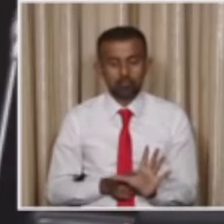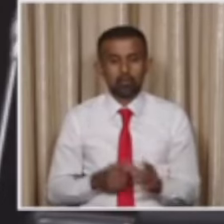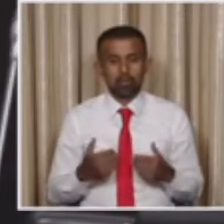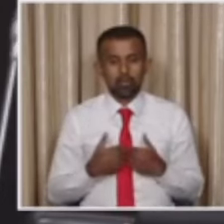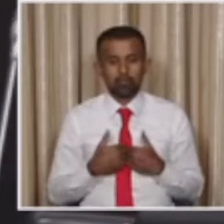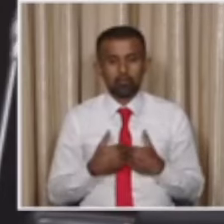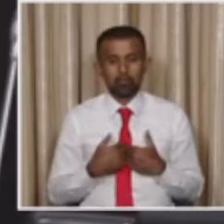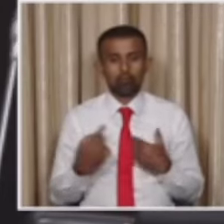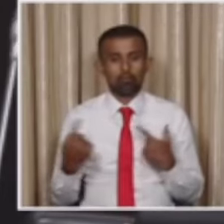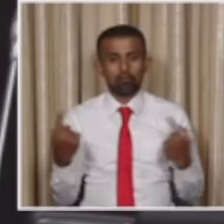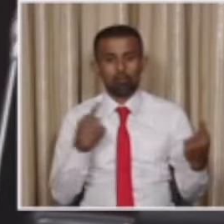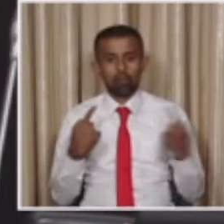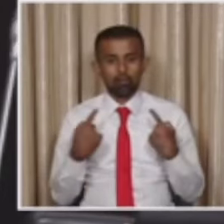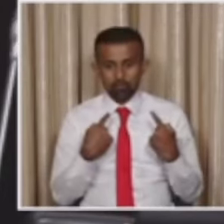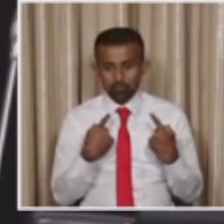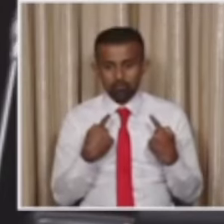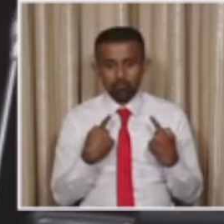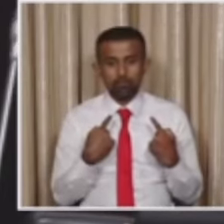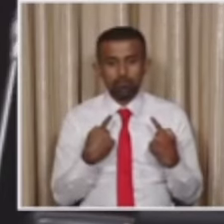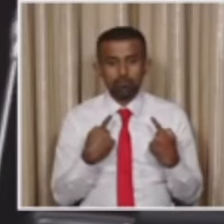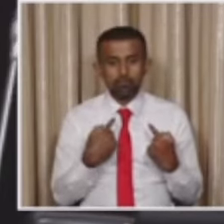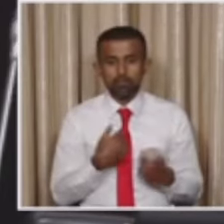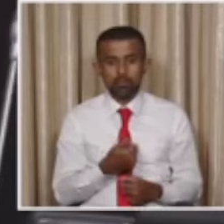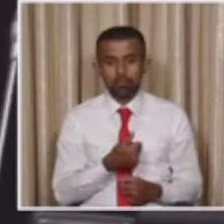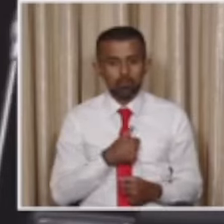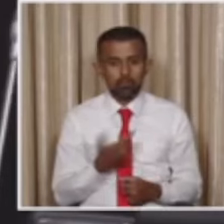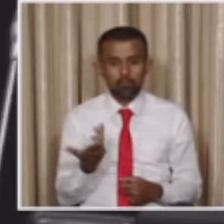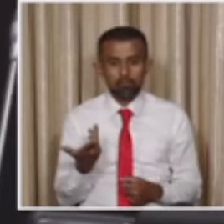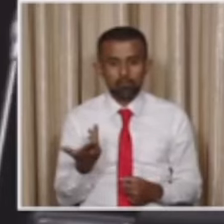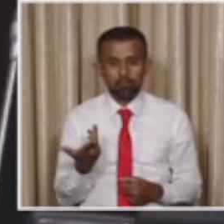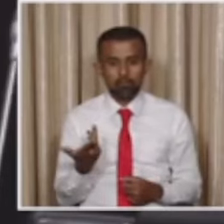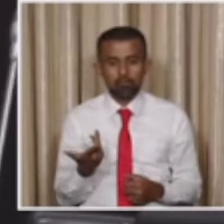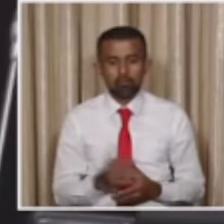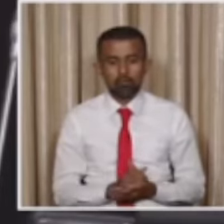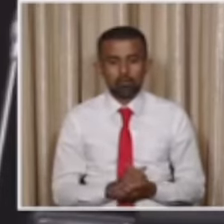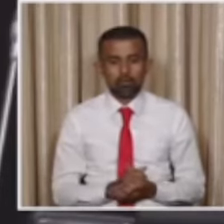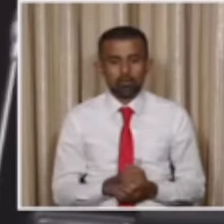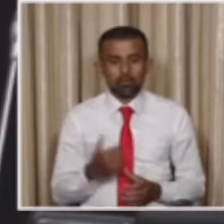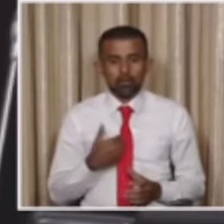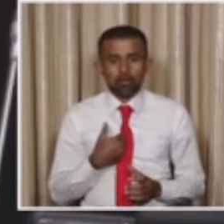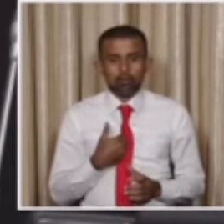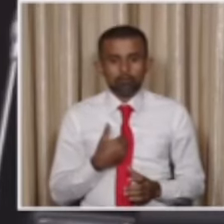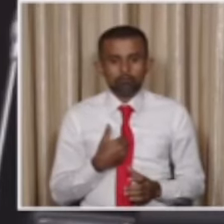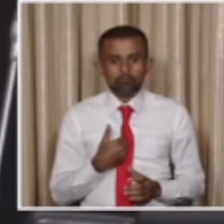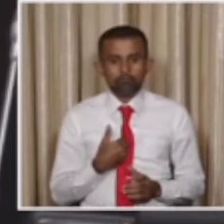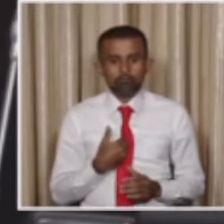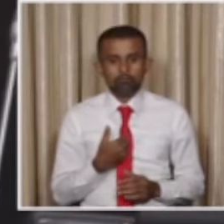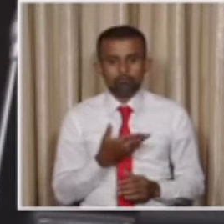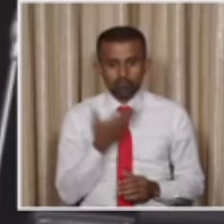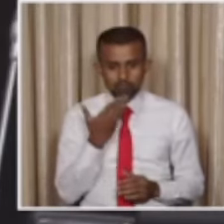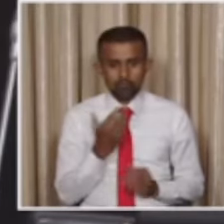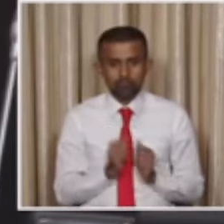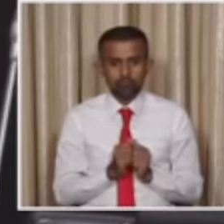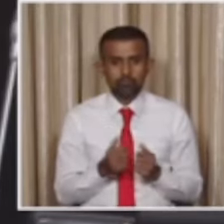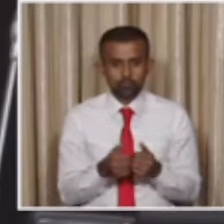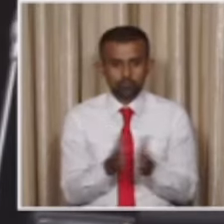පැත්තට ඇඟිල්ල දික් කරනවට අපි කැමති නෑ. අපේ වරදක් නේ අපෙන් කරෙන්න පුළුවන් දේ ඔබතුමා දන්නවනේ.